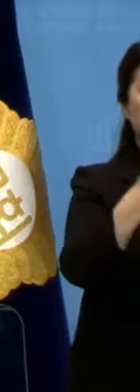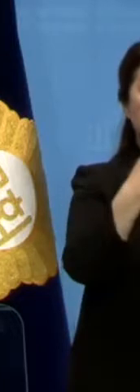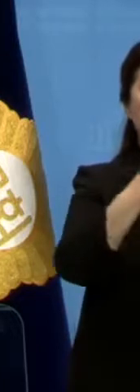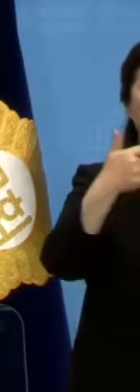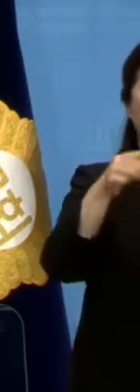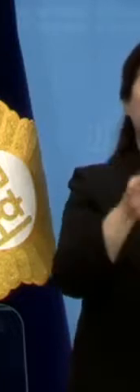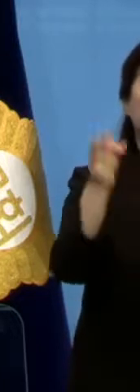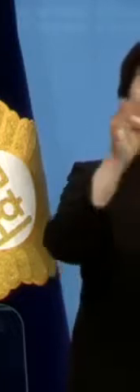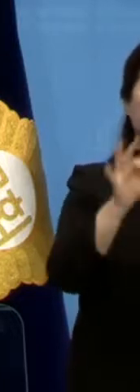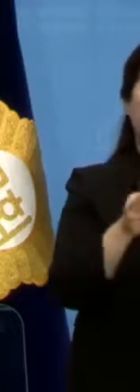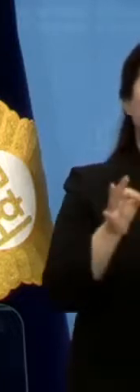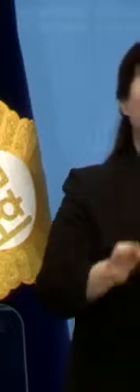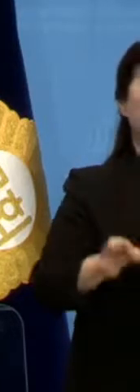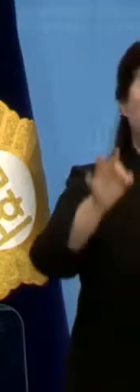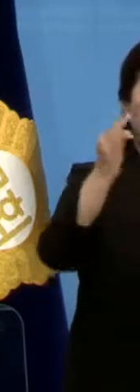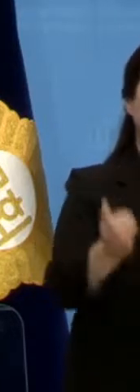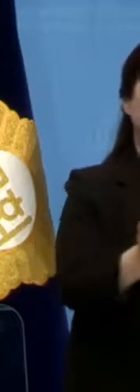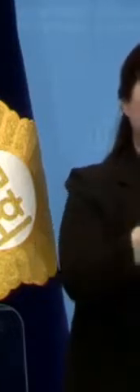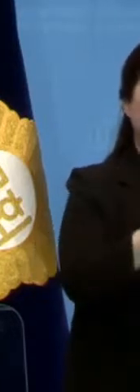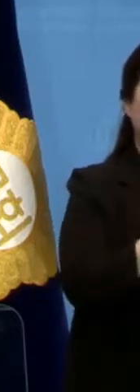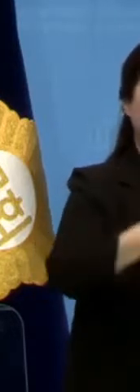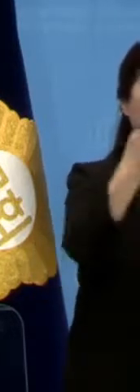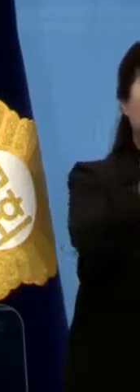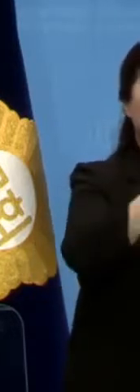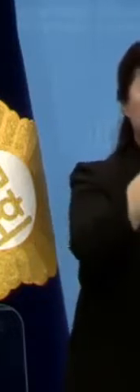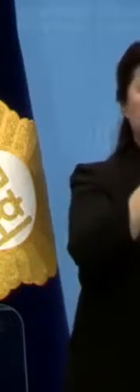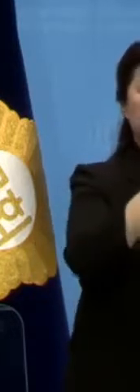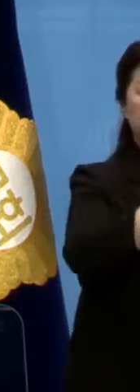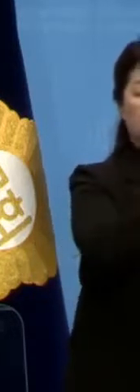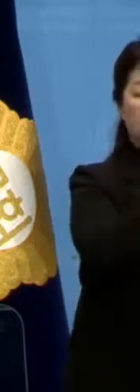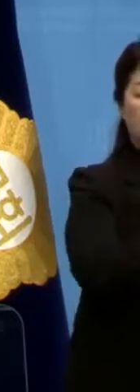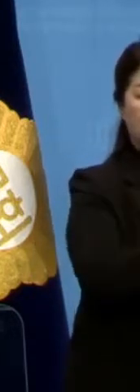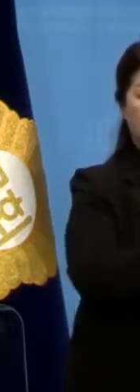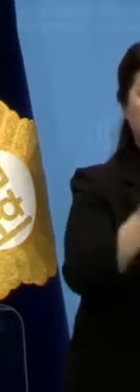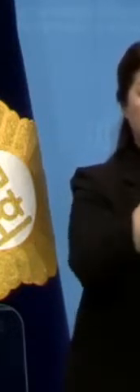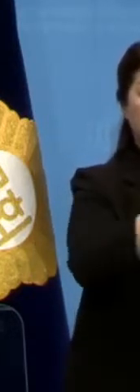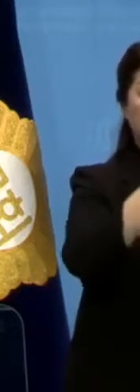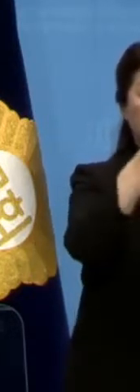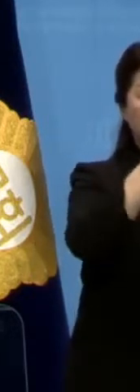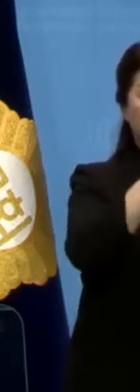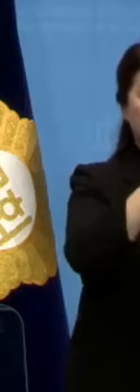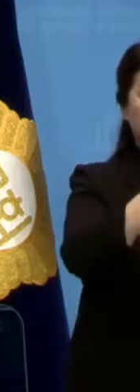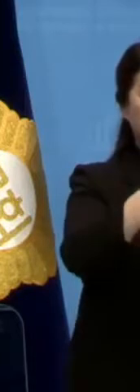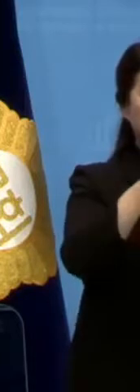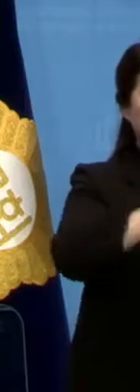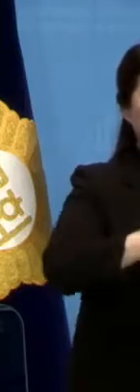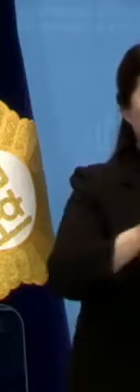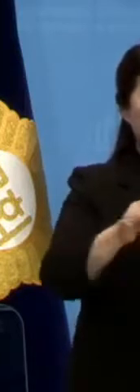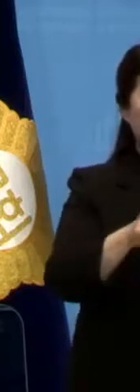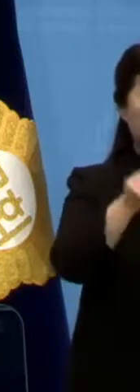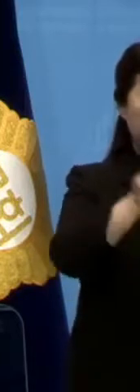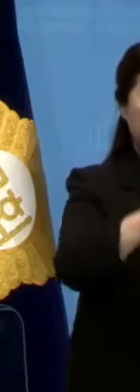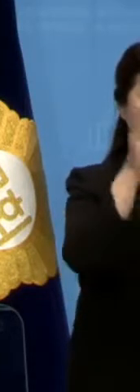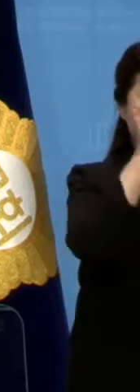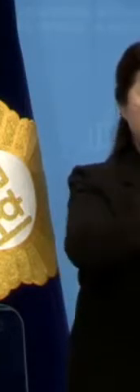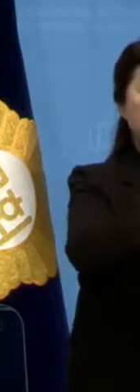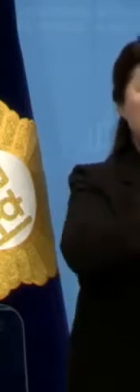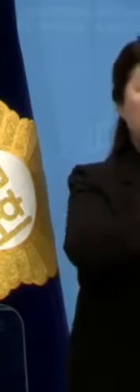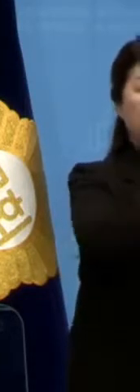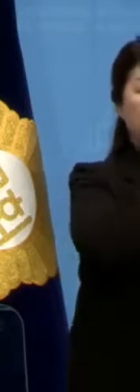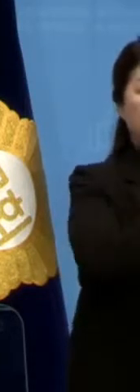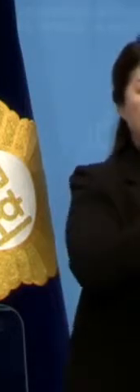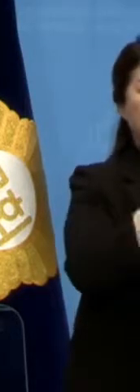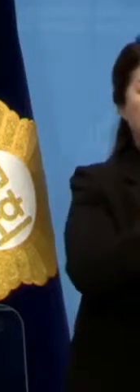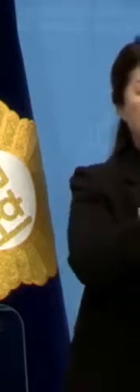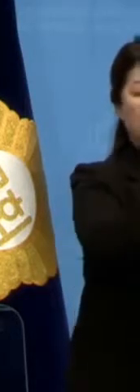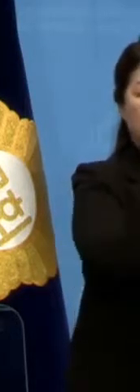상승률을 경신했고 2020년 12월 주택가격 전망 소비자 동향지수는 통계 작성 이래